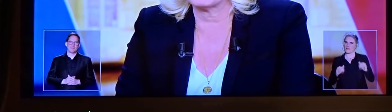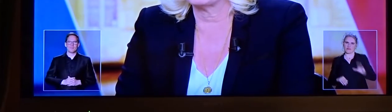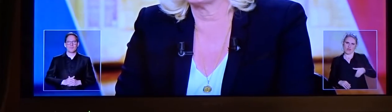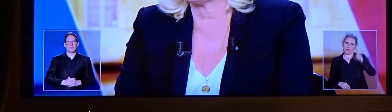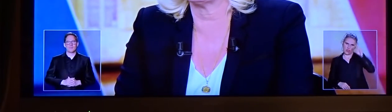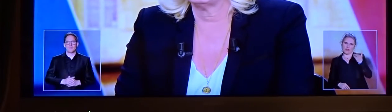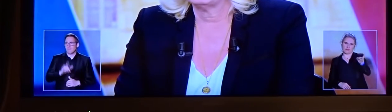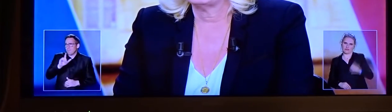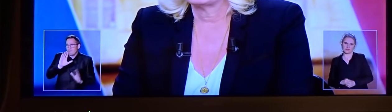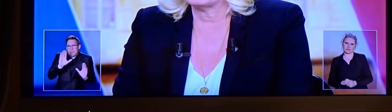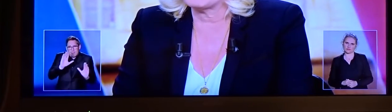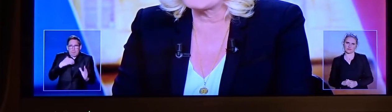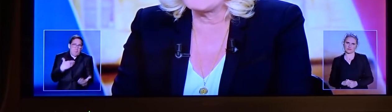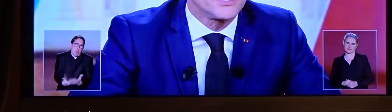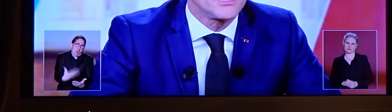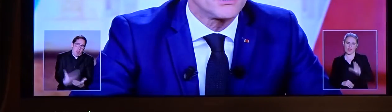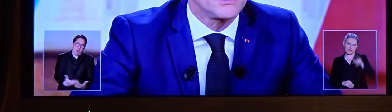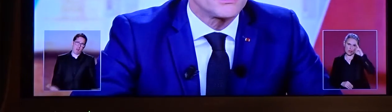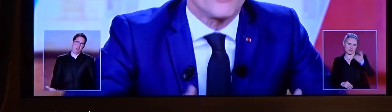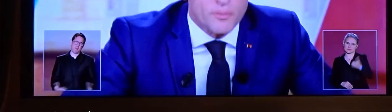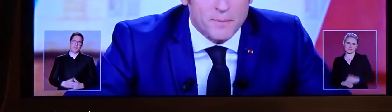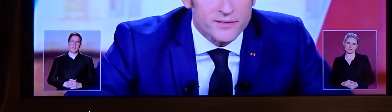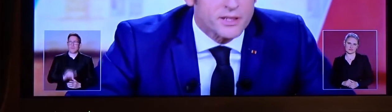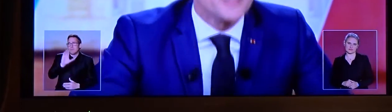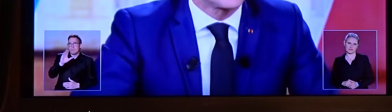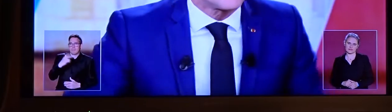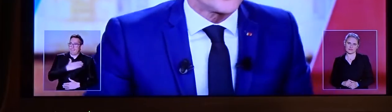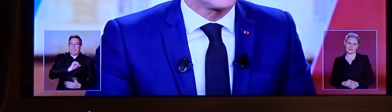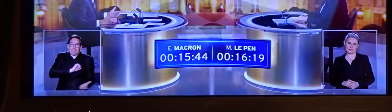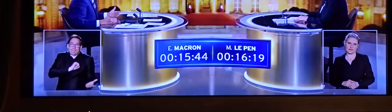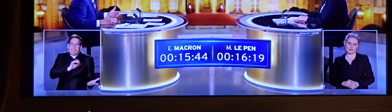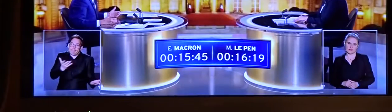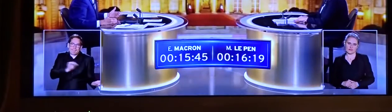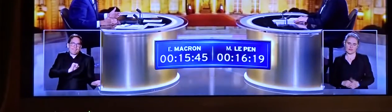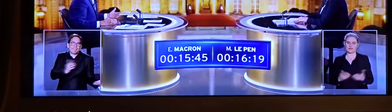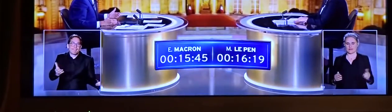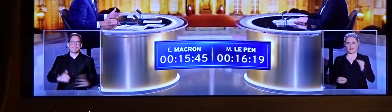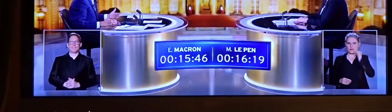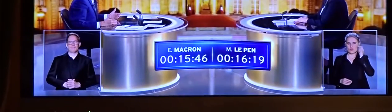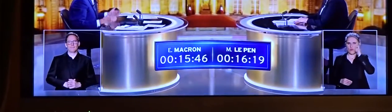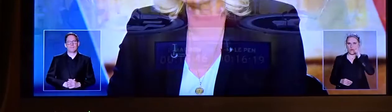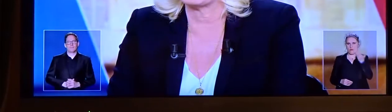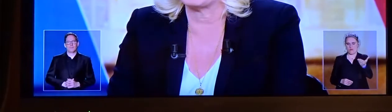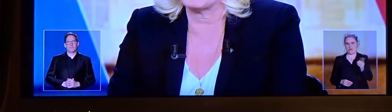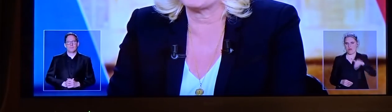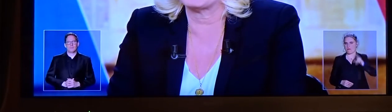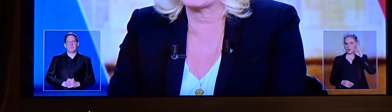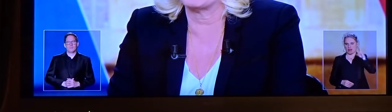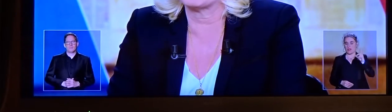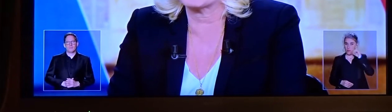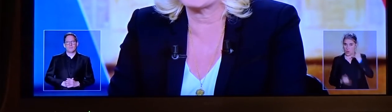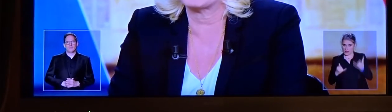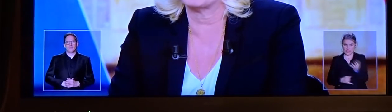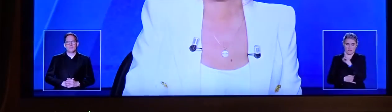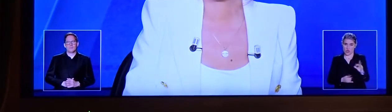malhonnête, monsieur Macron. C'est pas malhonnête, c'est un fait, madame Le Pen. C'est malhonnête. Ça ne vous fait pas plaisir, mais c'est un fait. Monsieur Macron, c'est malhonnête de m'empêcher d'obtenir un prêt dans